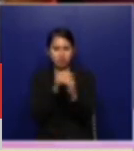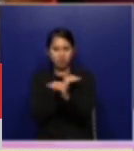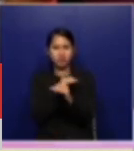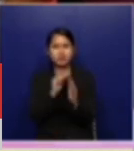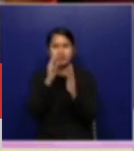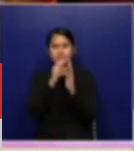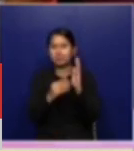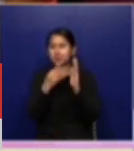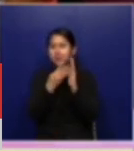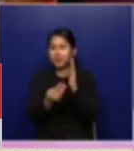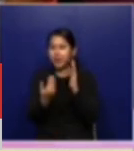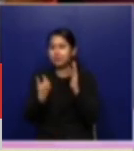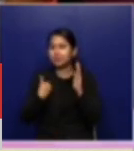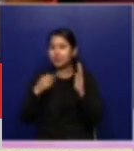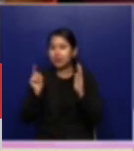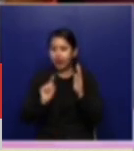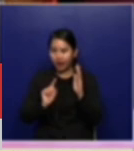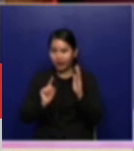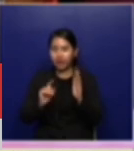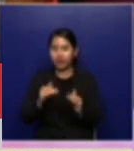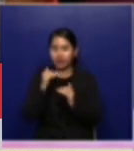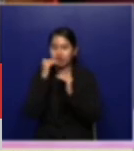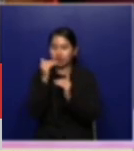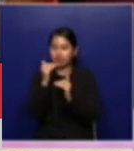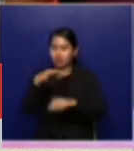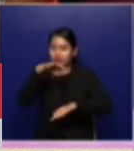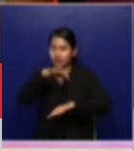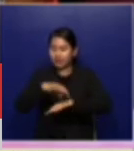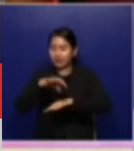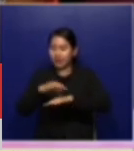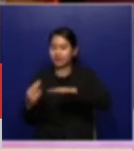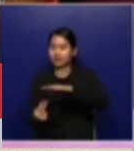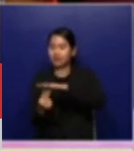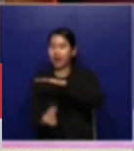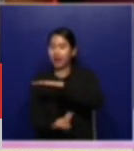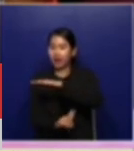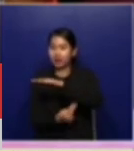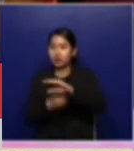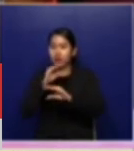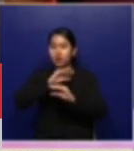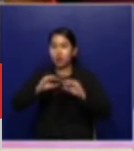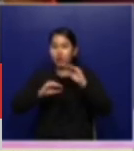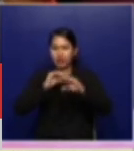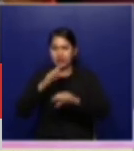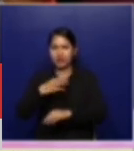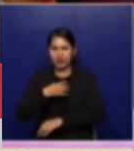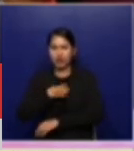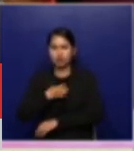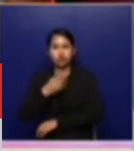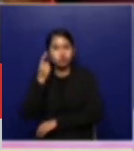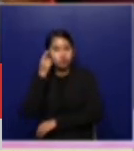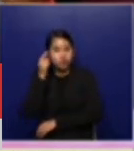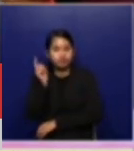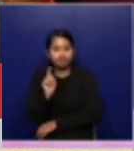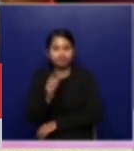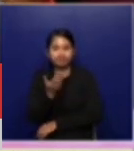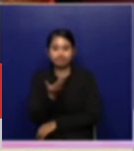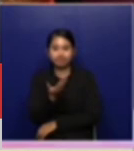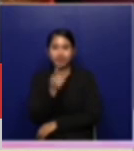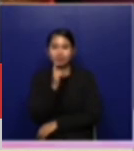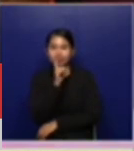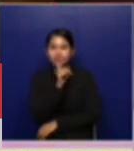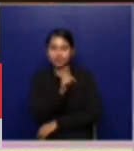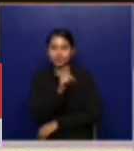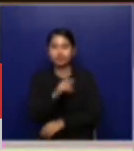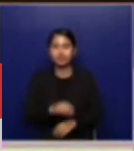าตรการอย่างไรในการกำหนดจุดสร้างสะพานลอยข้ามถนนดิฉันขอทราบรายละเอียดค่ะท่านประธานคะ